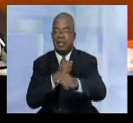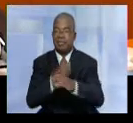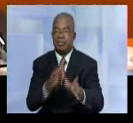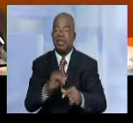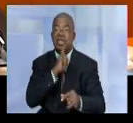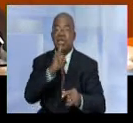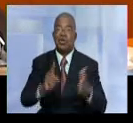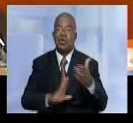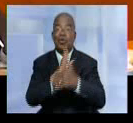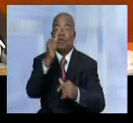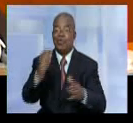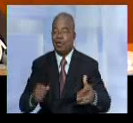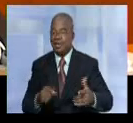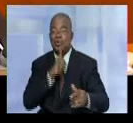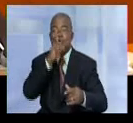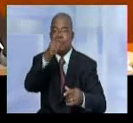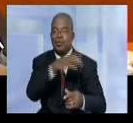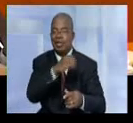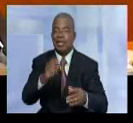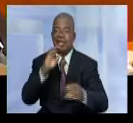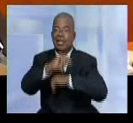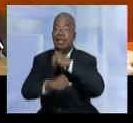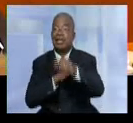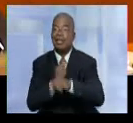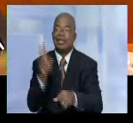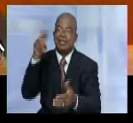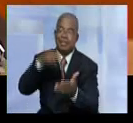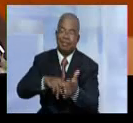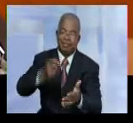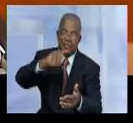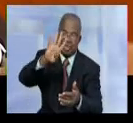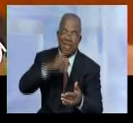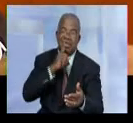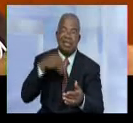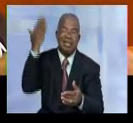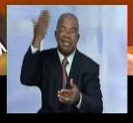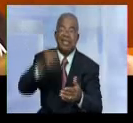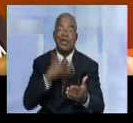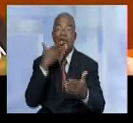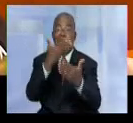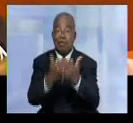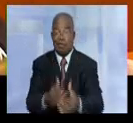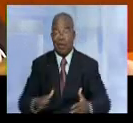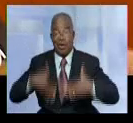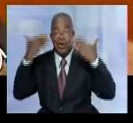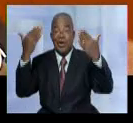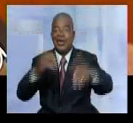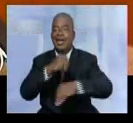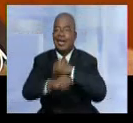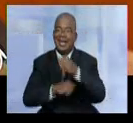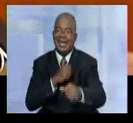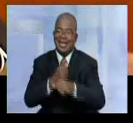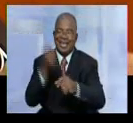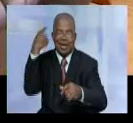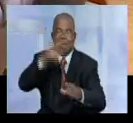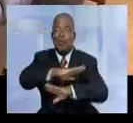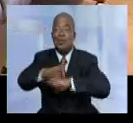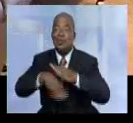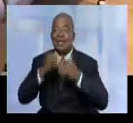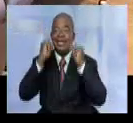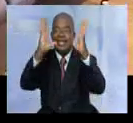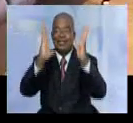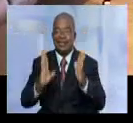suis confiant que l'année 2014 sera effectivement une bonne et heureuse année pour tous nos